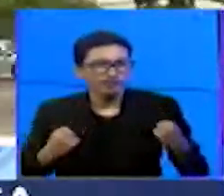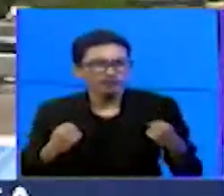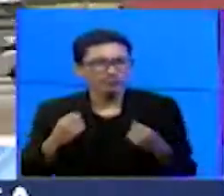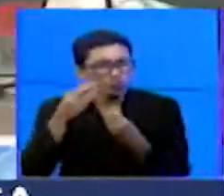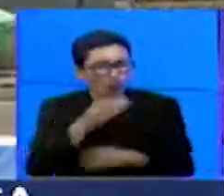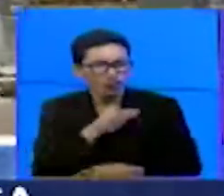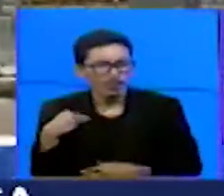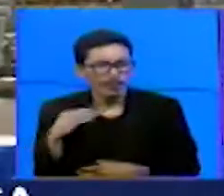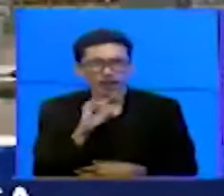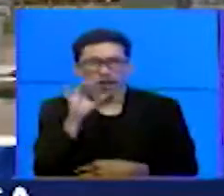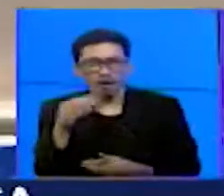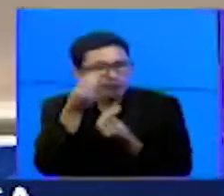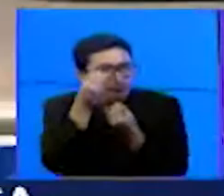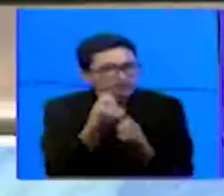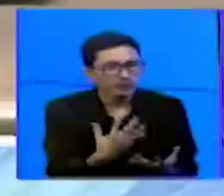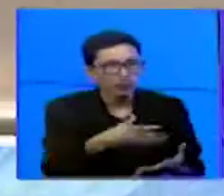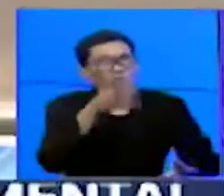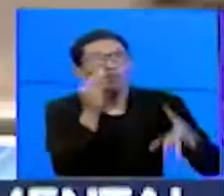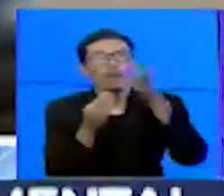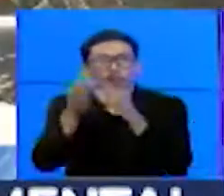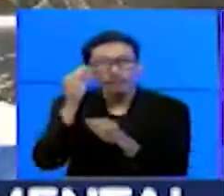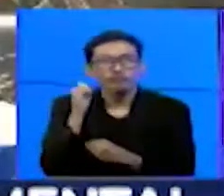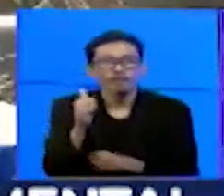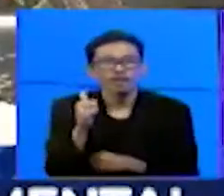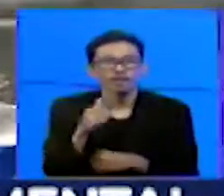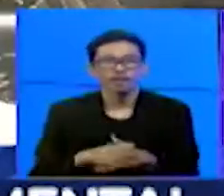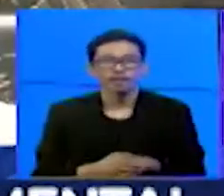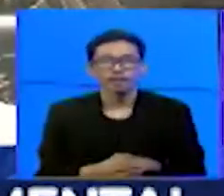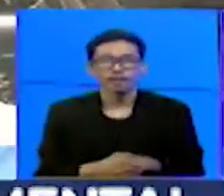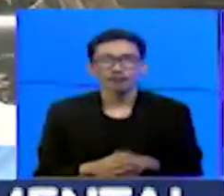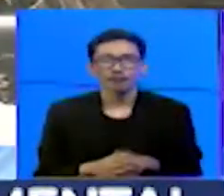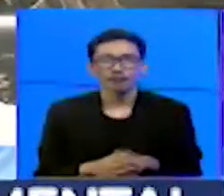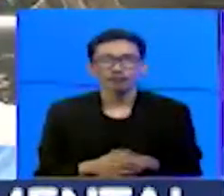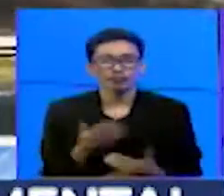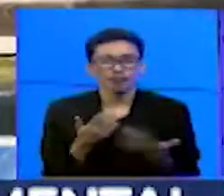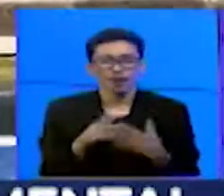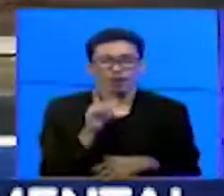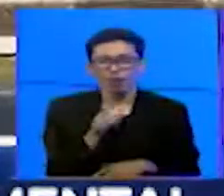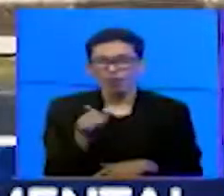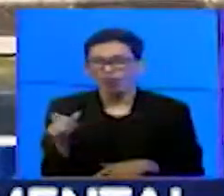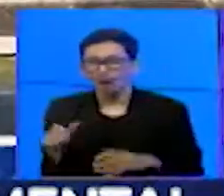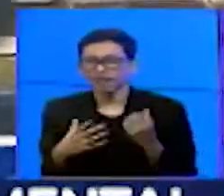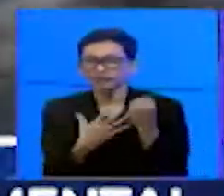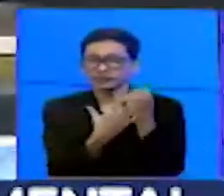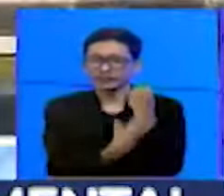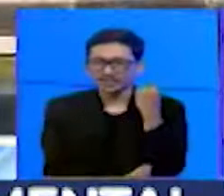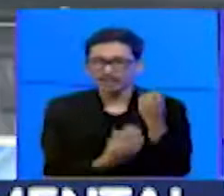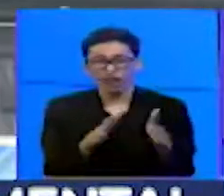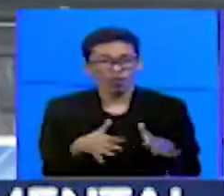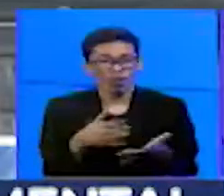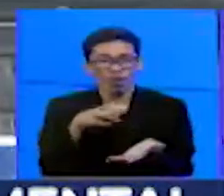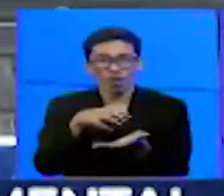mengenai mereka yang ada di kelas C ya, di bawah gitu ya. Banyak sekali yang memang belum mendapatkan informasi yang